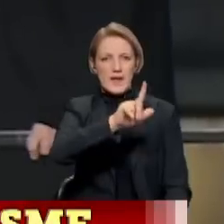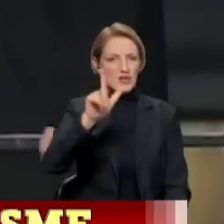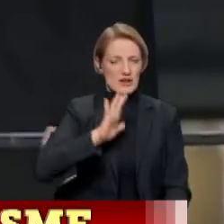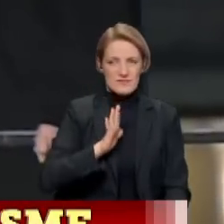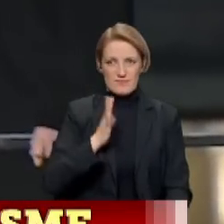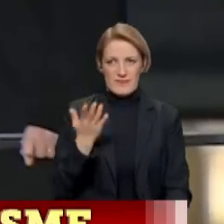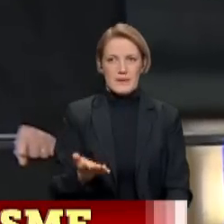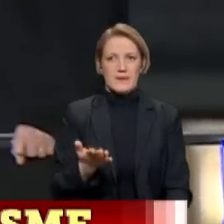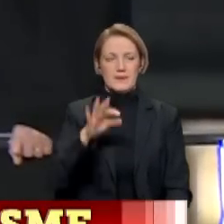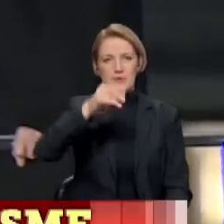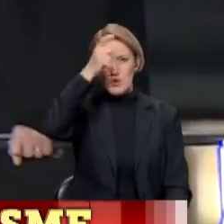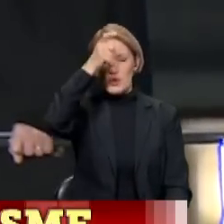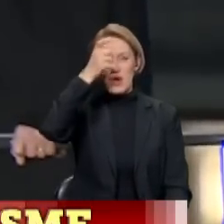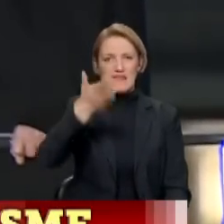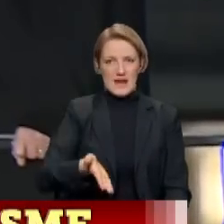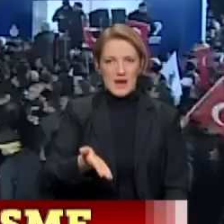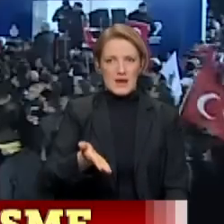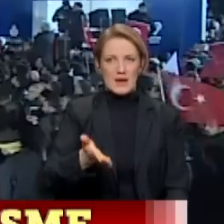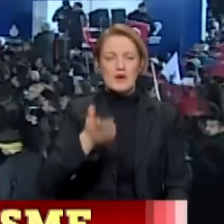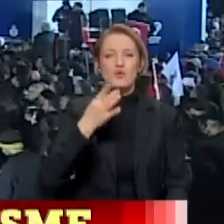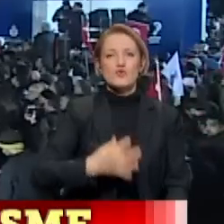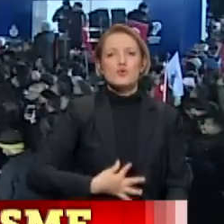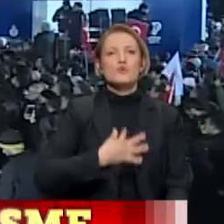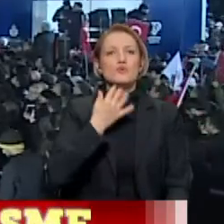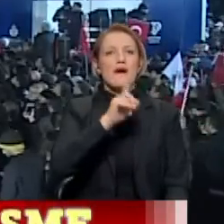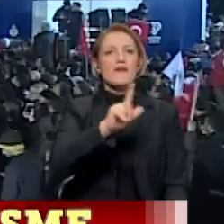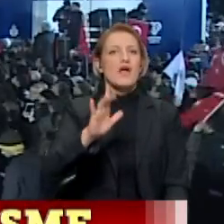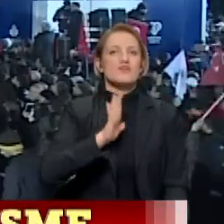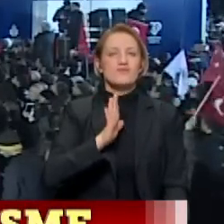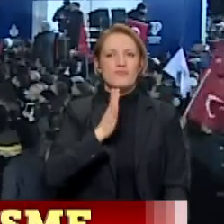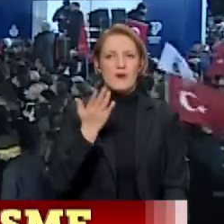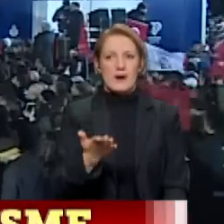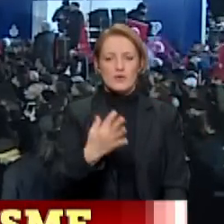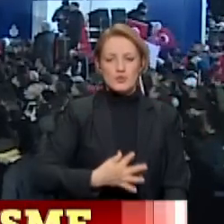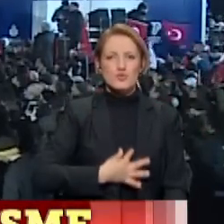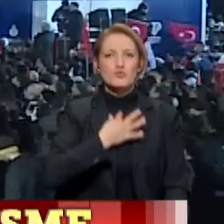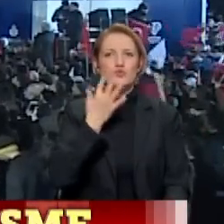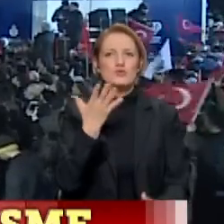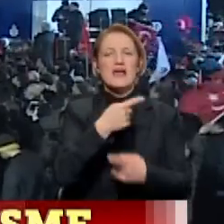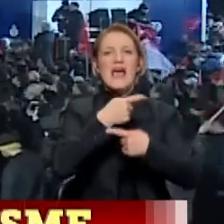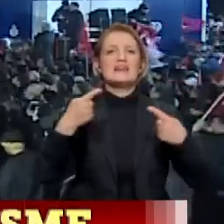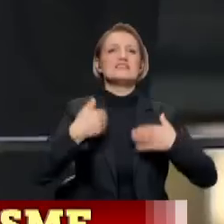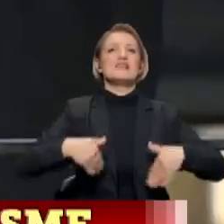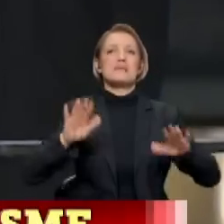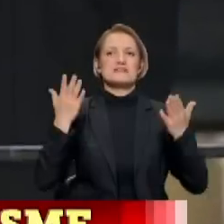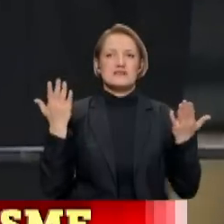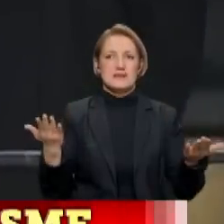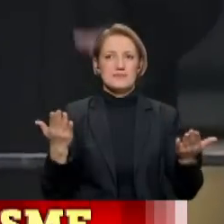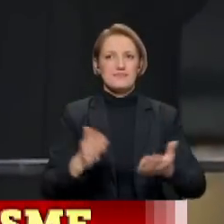ihtiyacı var. Bu ülkenin umuda ihtiyacı var. Umudunuz eksilmesin.